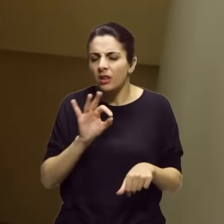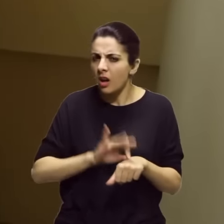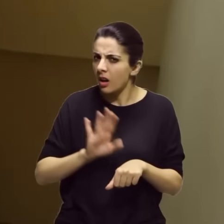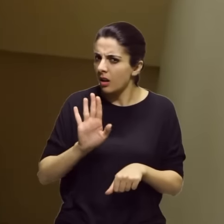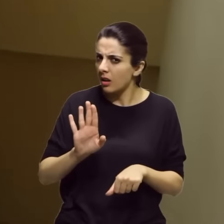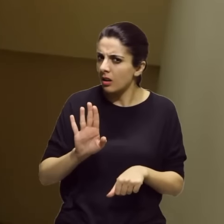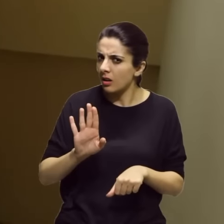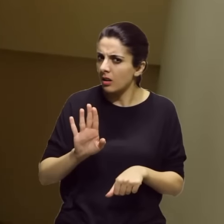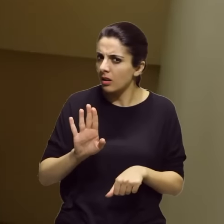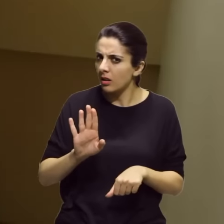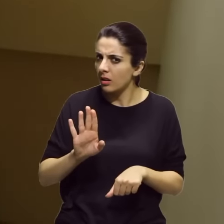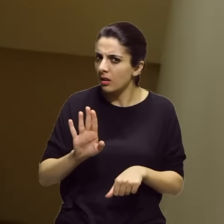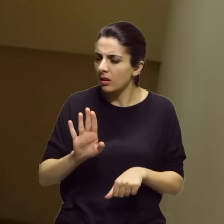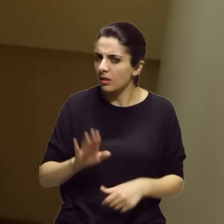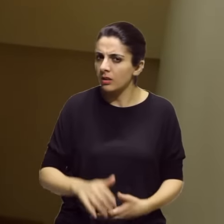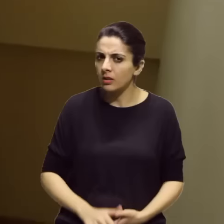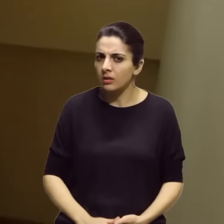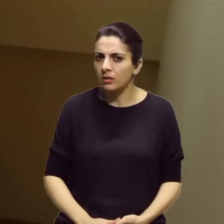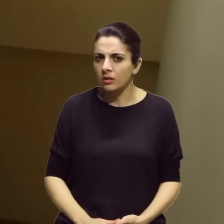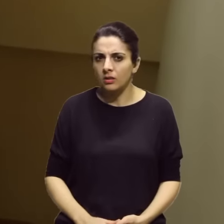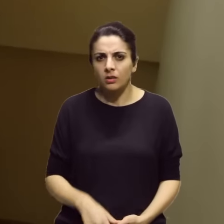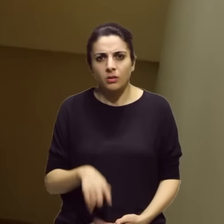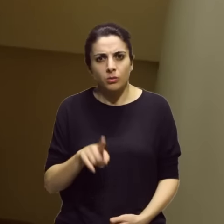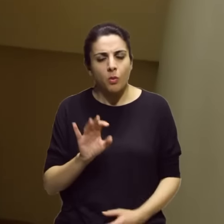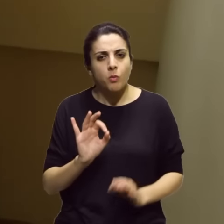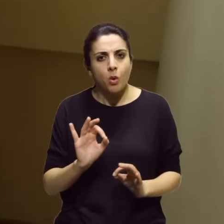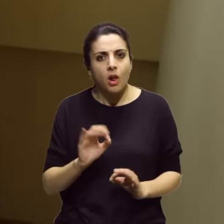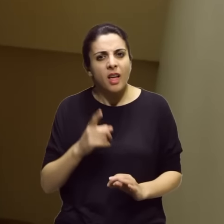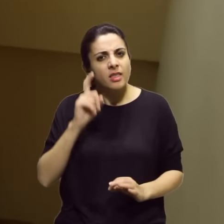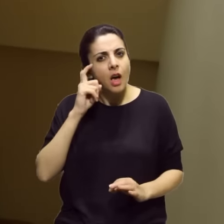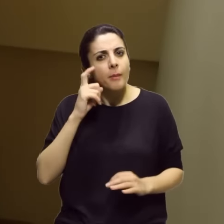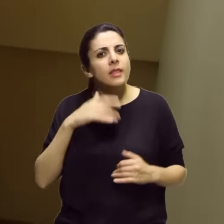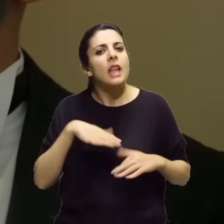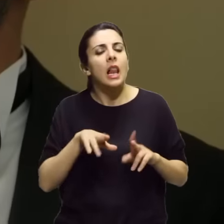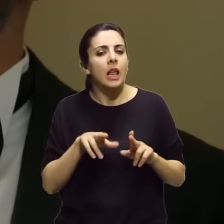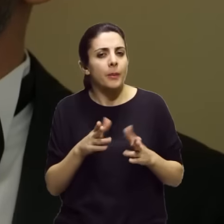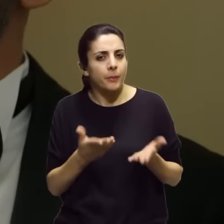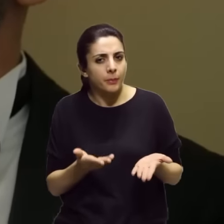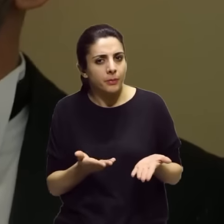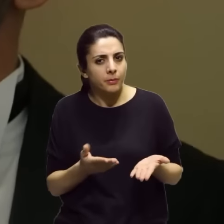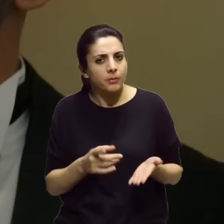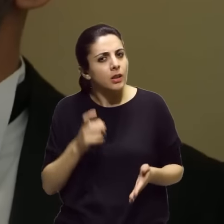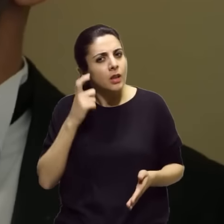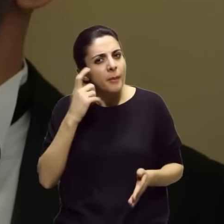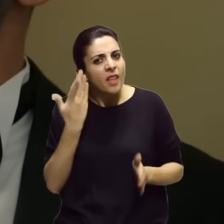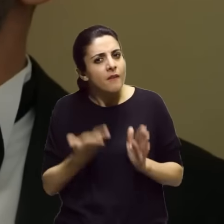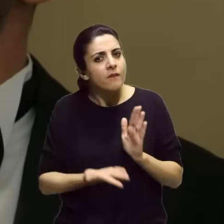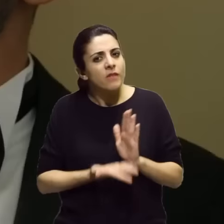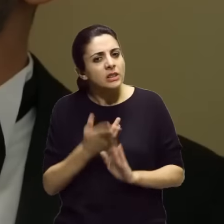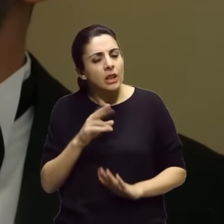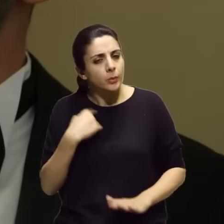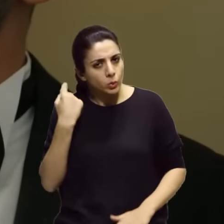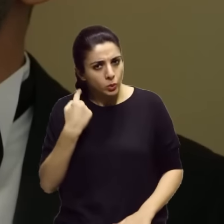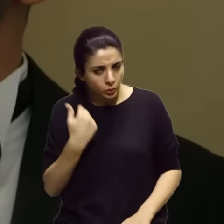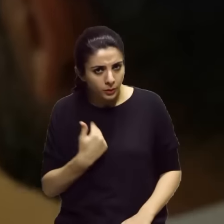dakika. Merdiven başına göz attı. Bu böyle pek tahmine benzemiyor. Bir tahminden daha fazlası gibi geldi